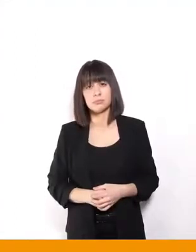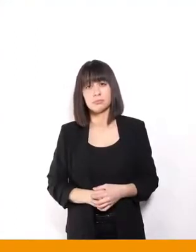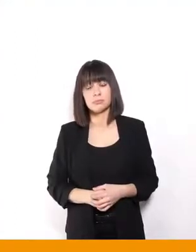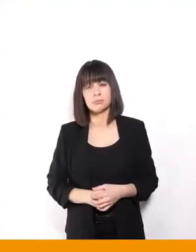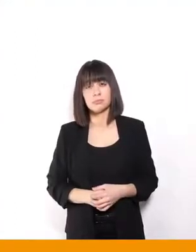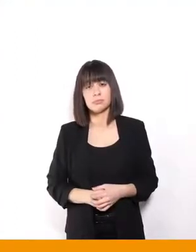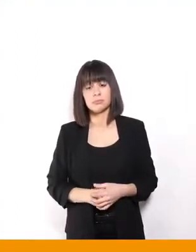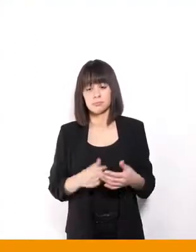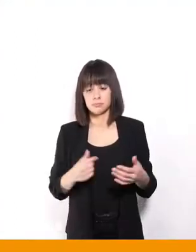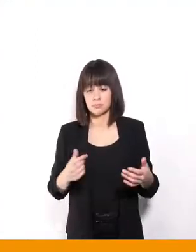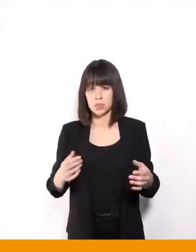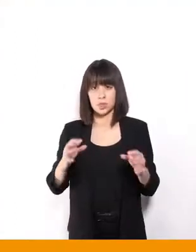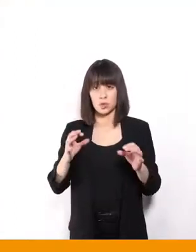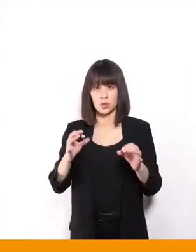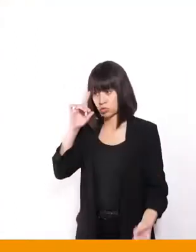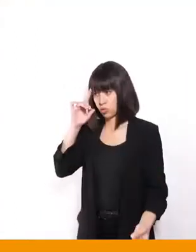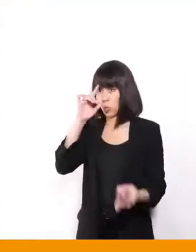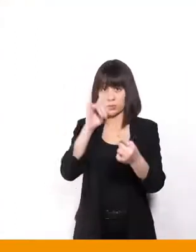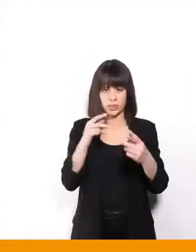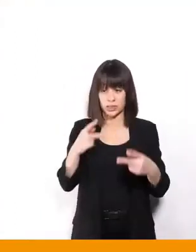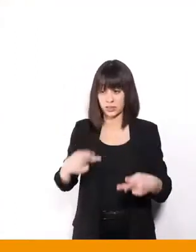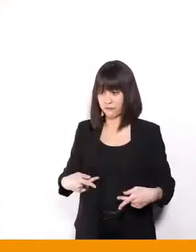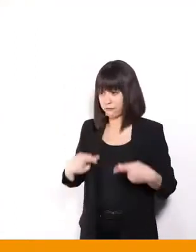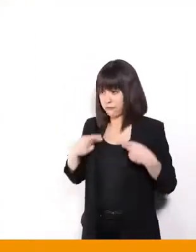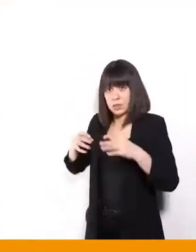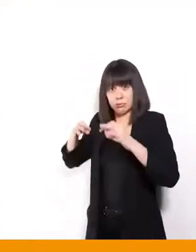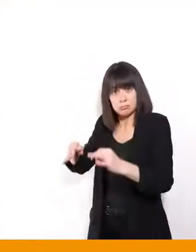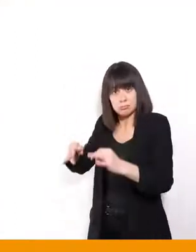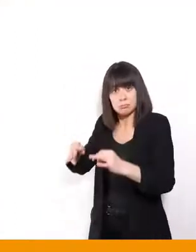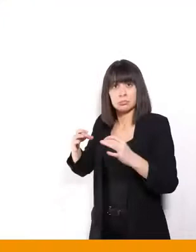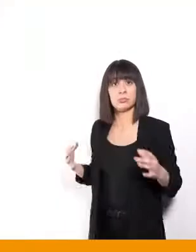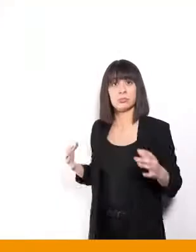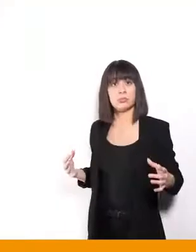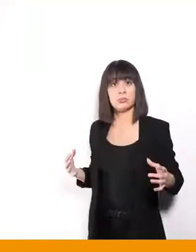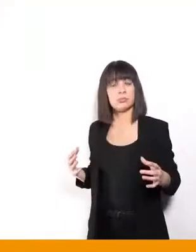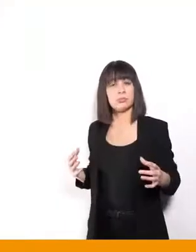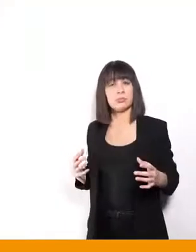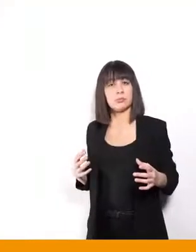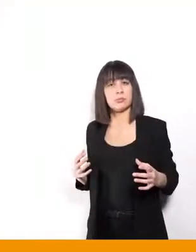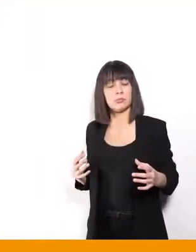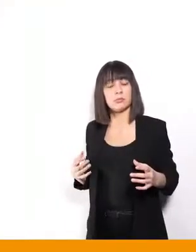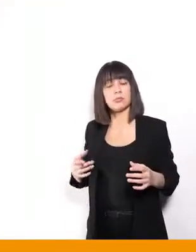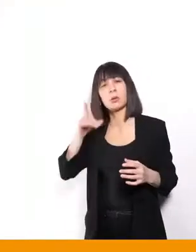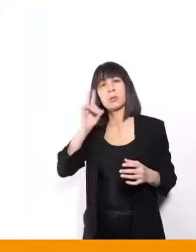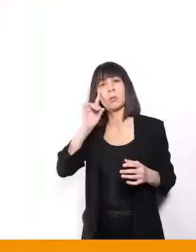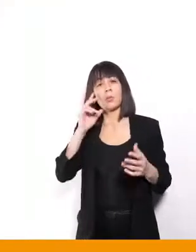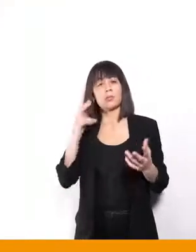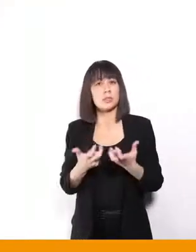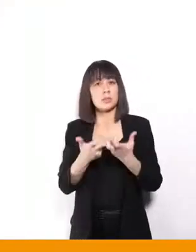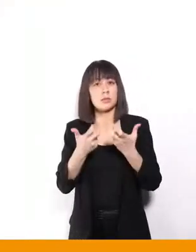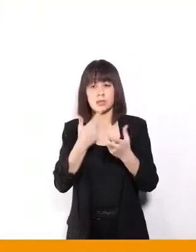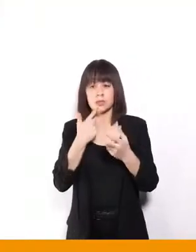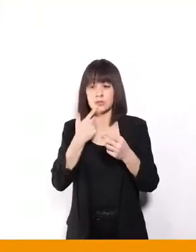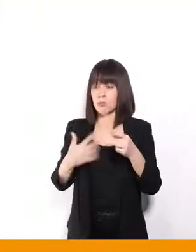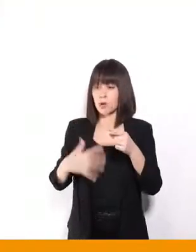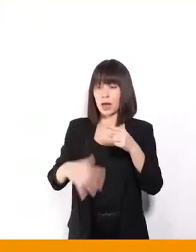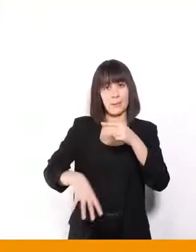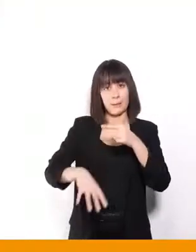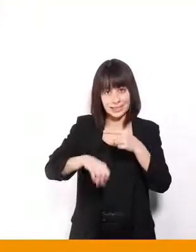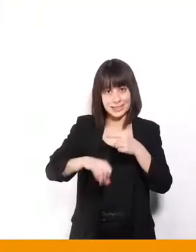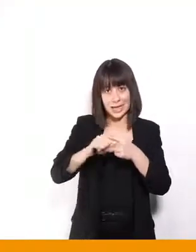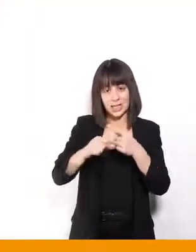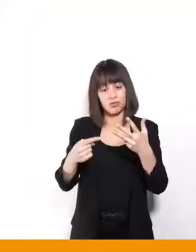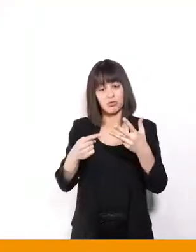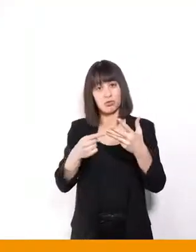d'une vie décente, tout simplement, d'une vie digne, et que, notamment pour ce qui concerne la PCH, que ce